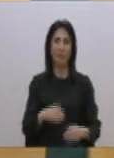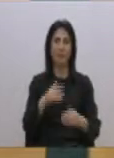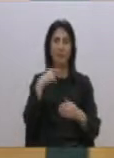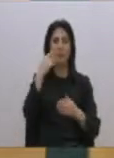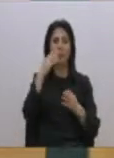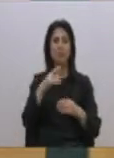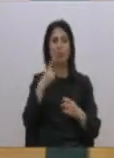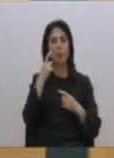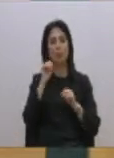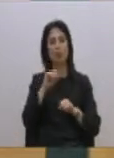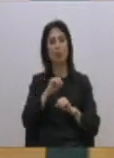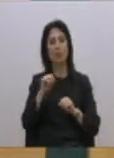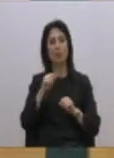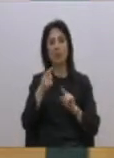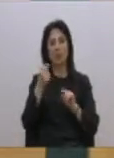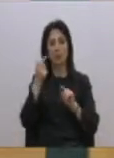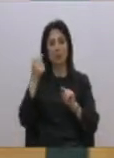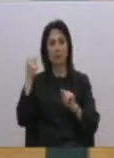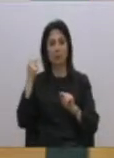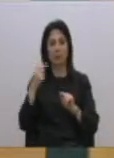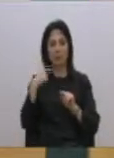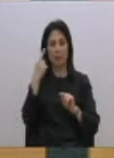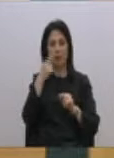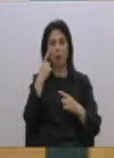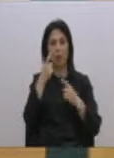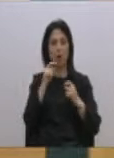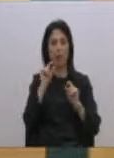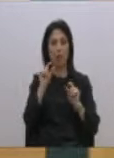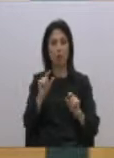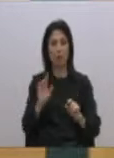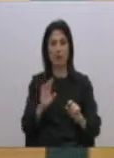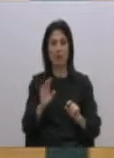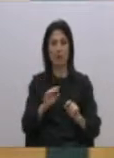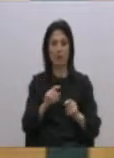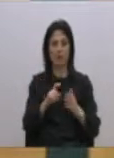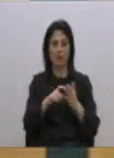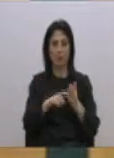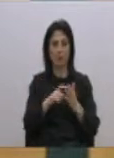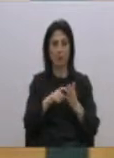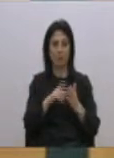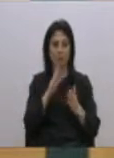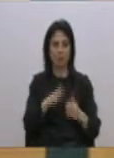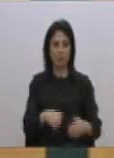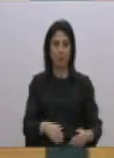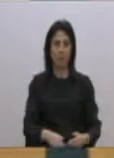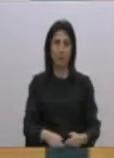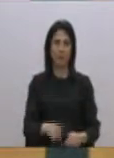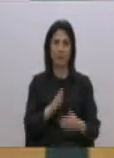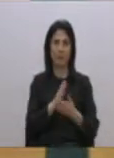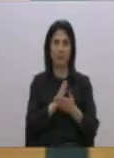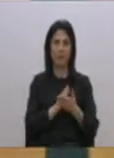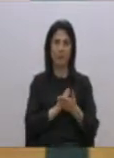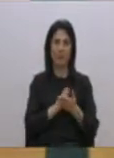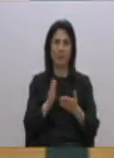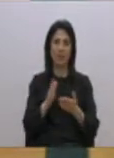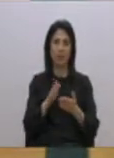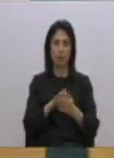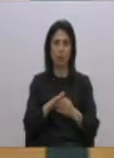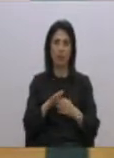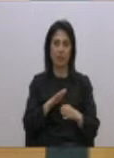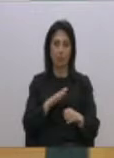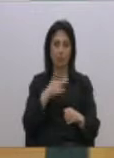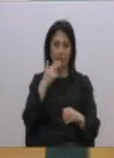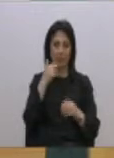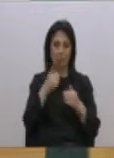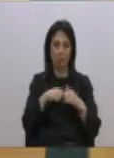პერსონალური მონაცემები, რა პერსონალური მონაცემების ეგრეთ წოდებული დაშტრიხვა მოხდება. Და ამ ნაწილში ჩვენ სრულად ვასრულებთ